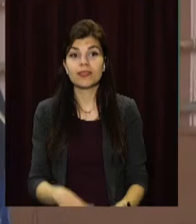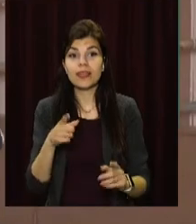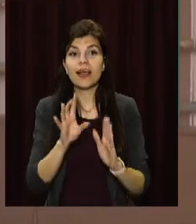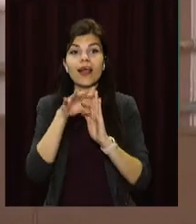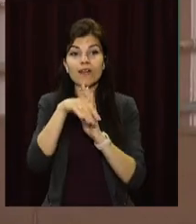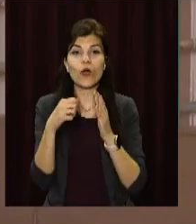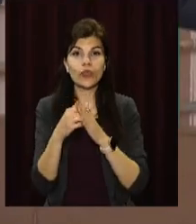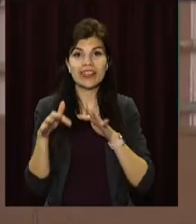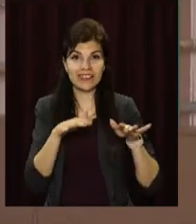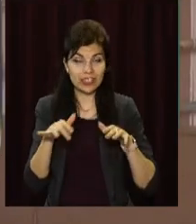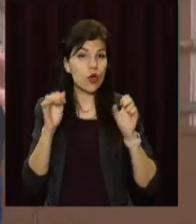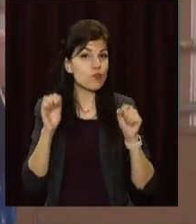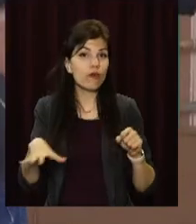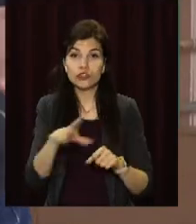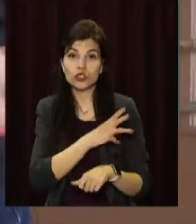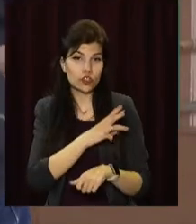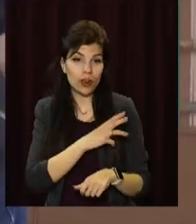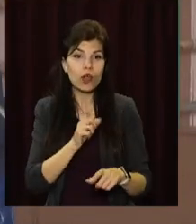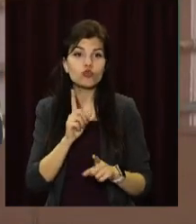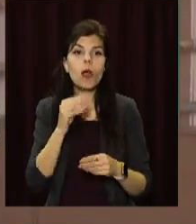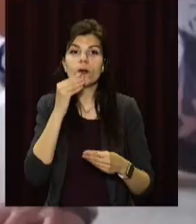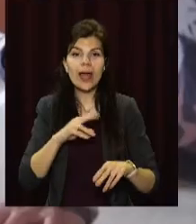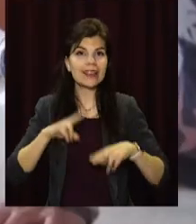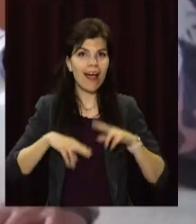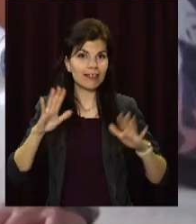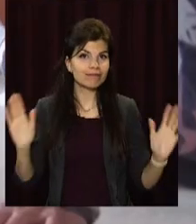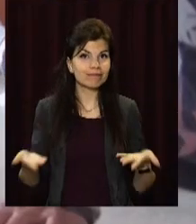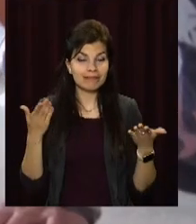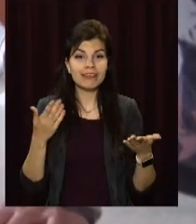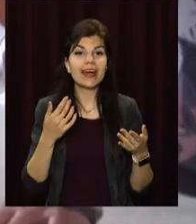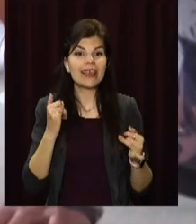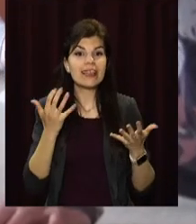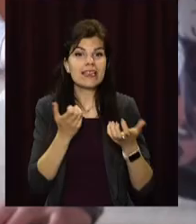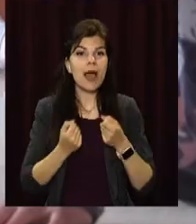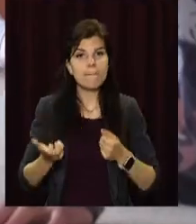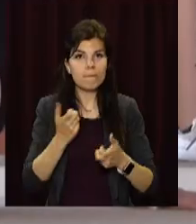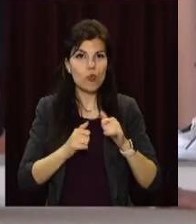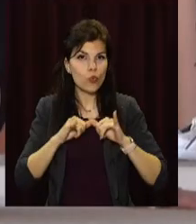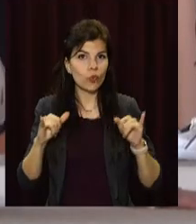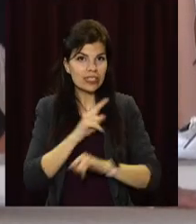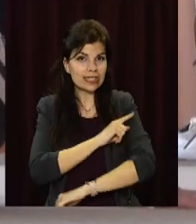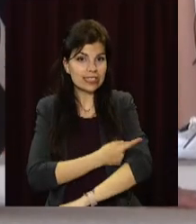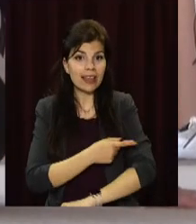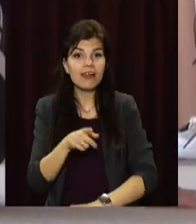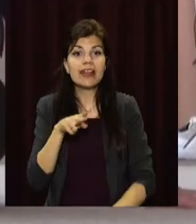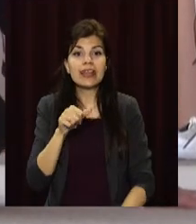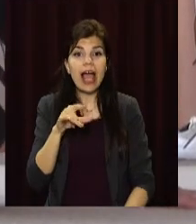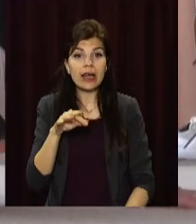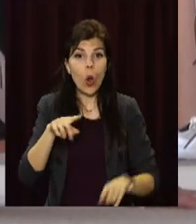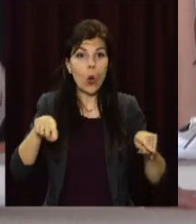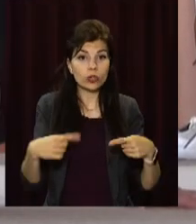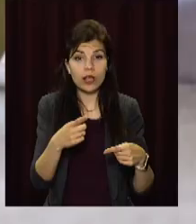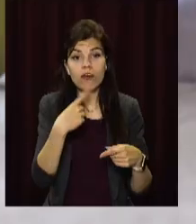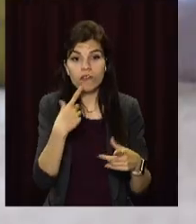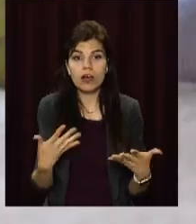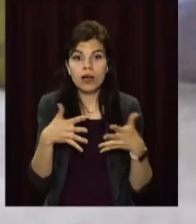Приєднатися до Руханки могли всі бажаючі, аби покращити настрій, розім'ятися та набратися сил, каже організаторка Дар'я Кравець. Вона